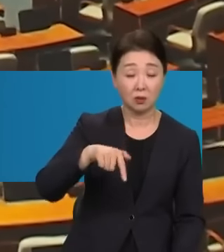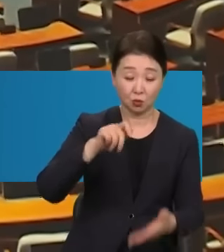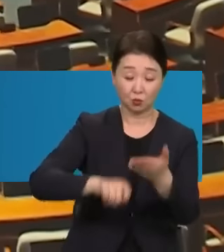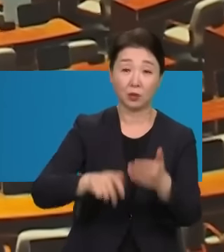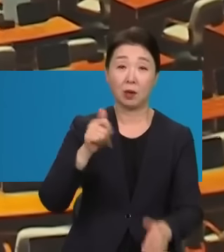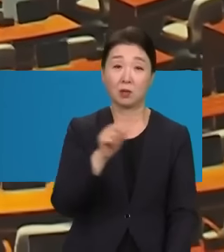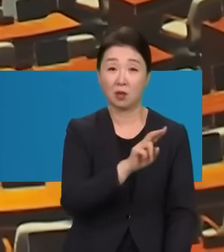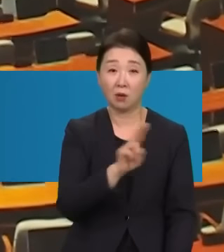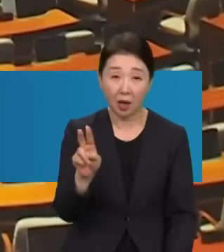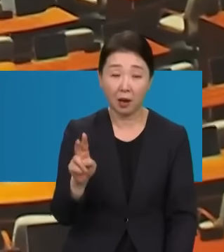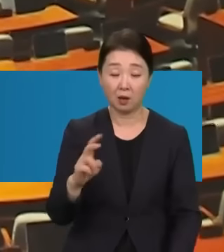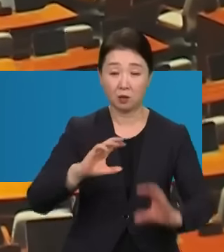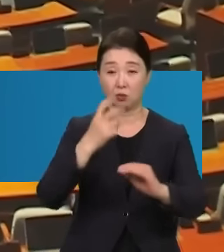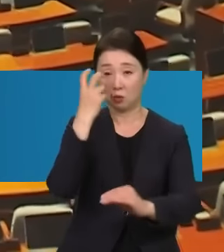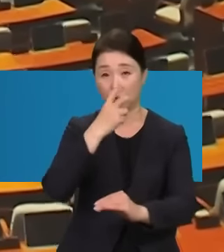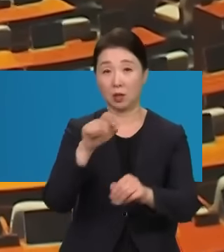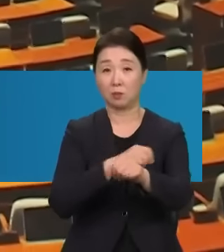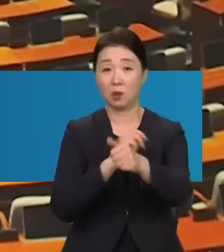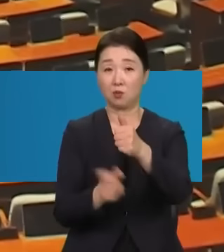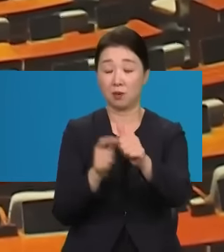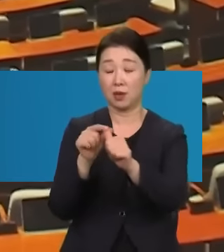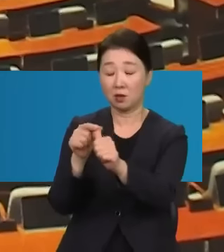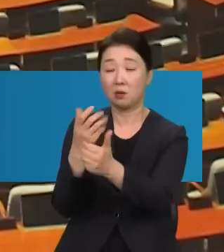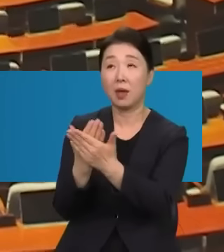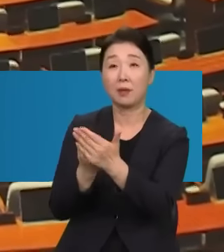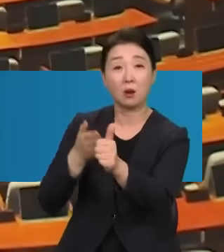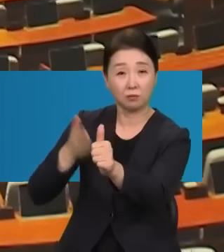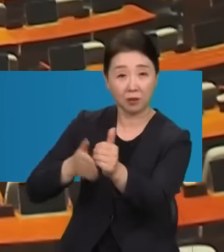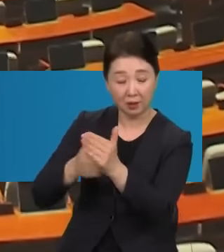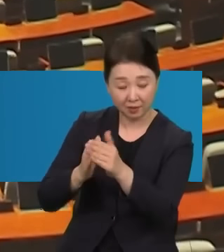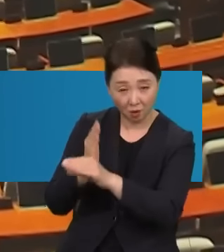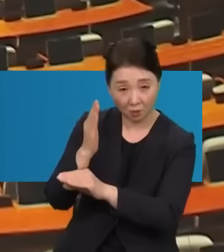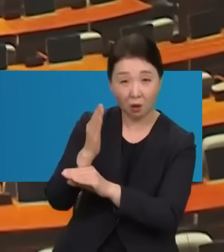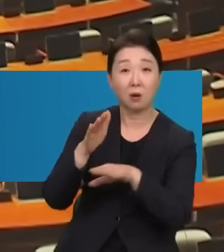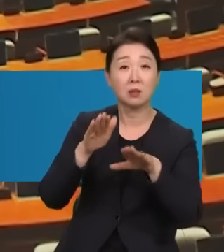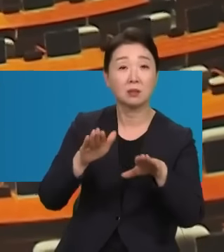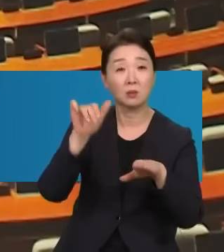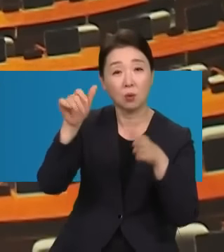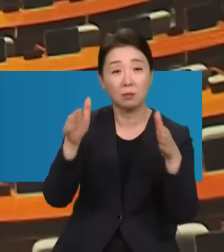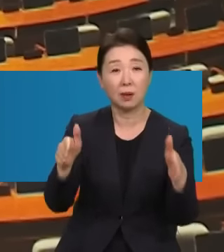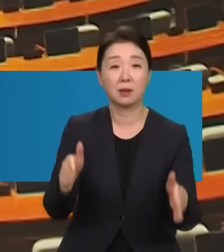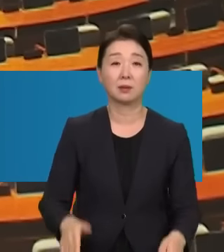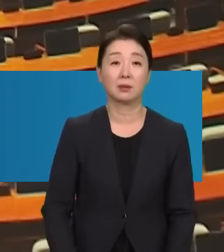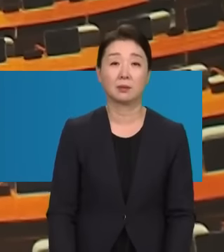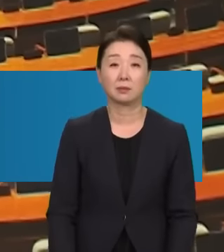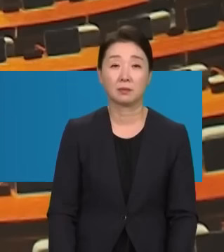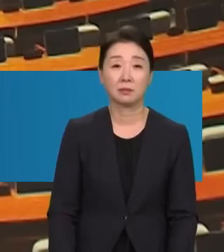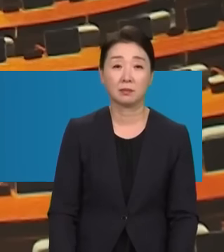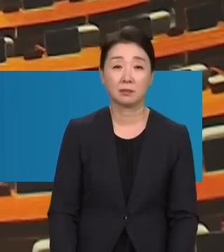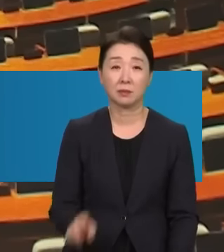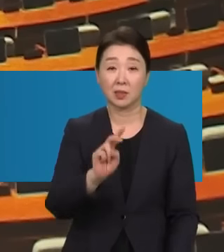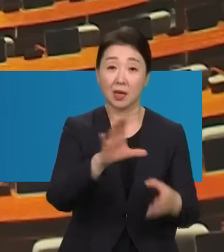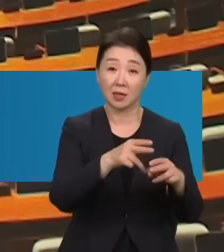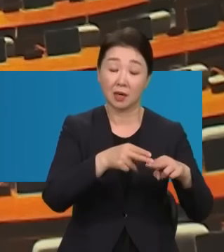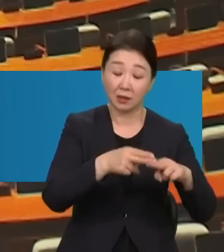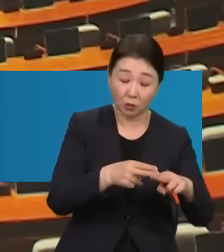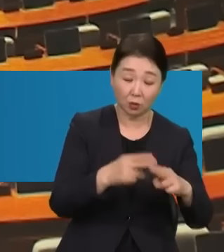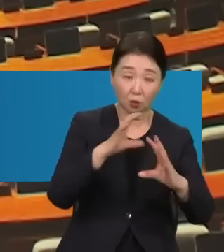여야에 국정조사 특별위원회 위원을 선임해달라고 한 요청 기한을 넘긴 지 닷새 만입니다. 야당